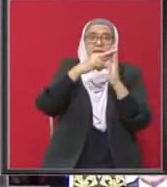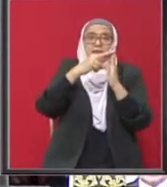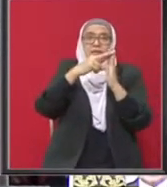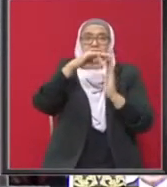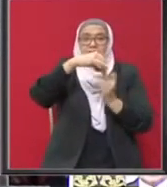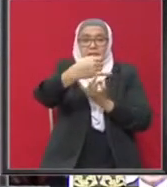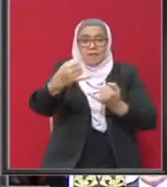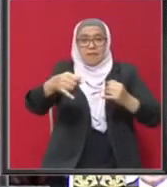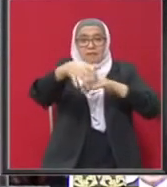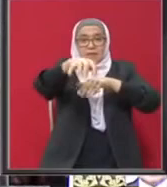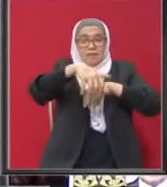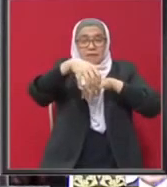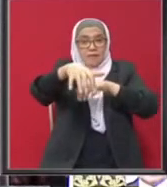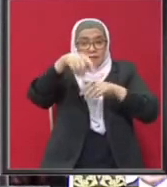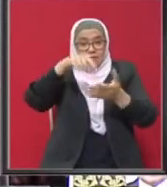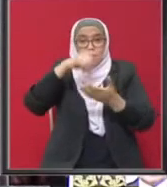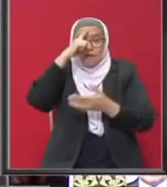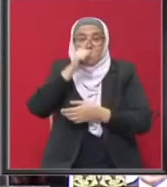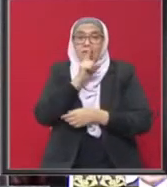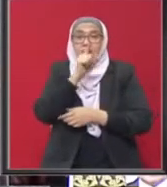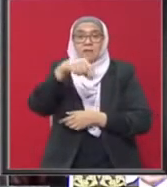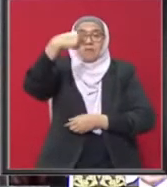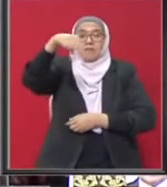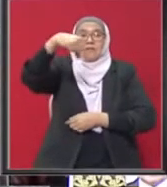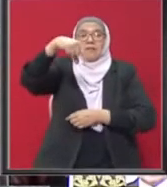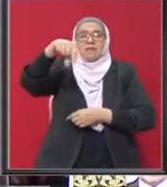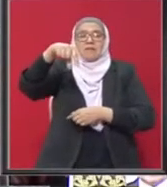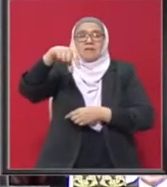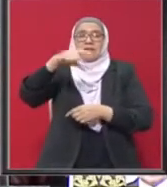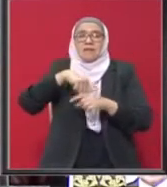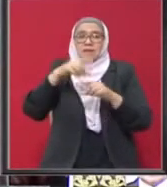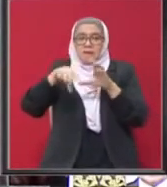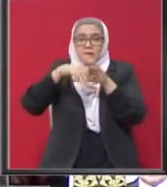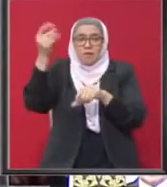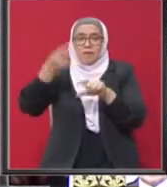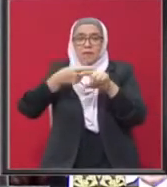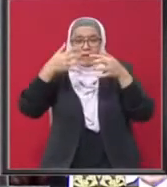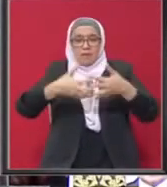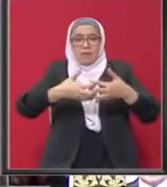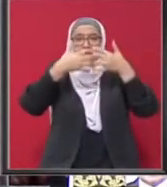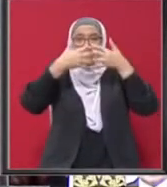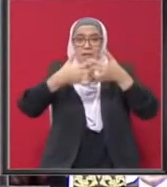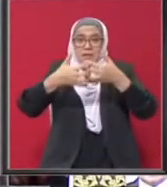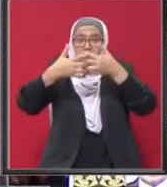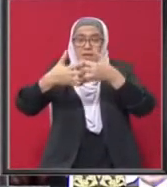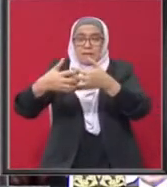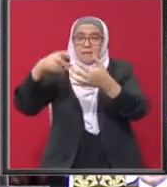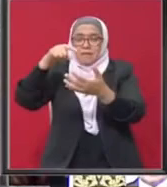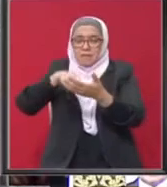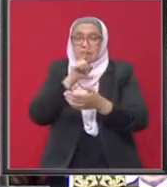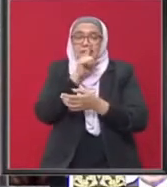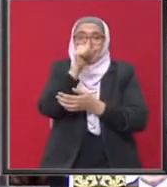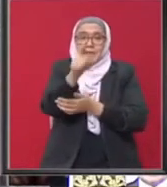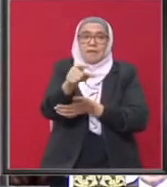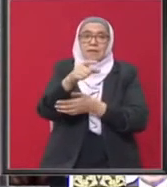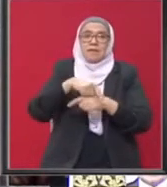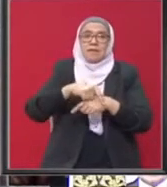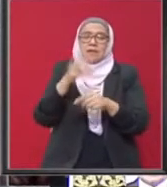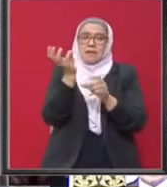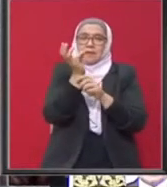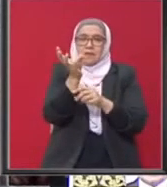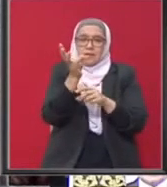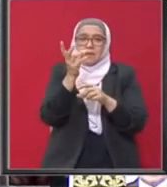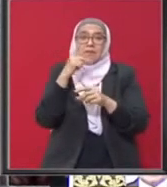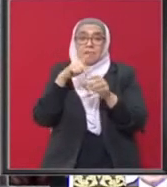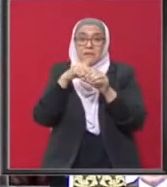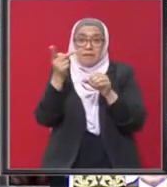pertanian ini untuk memastikan bahwa quality benih yang keluar dari pada kilang kileng merupakan aku benih yang berkualiti tinggi untuk ke